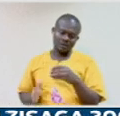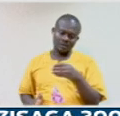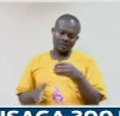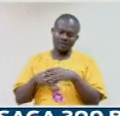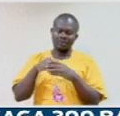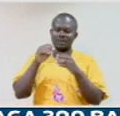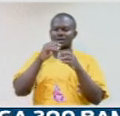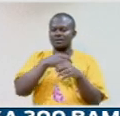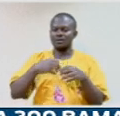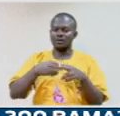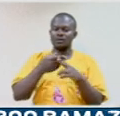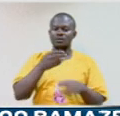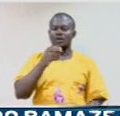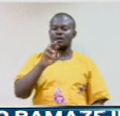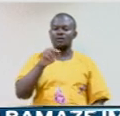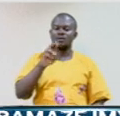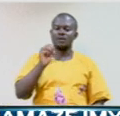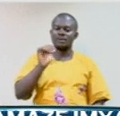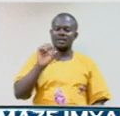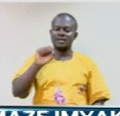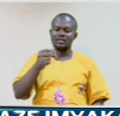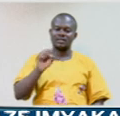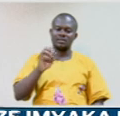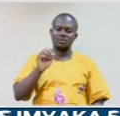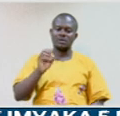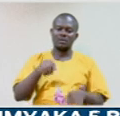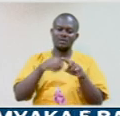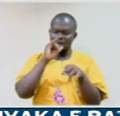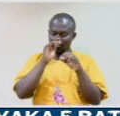Huye urugumesere ruremesha Simeo yisha abantu Abatutsi benshi.